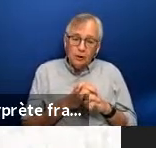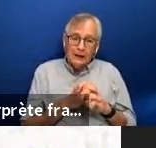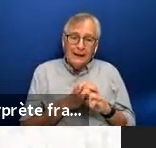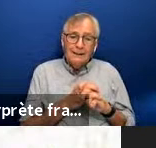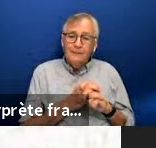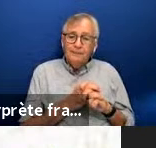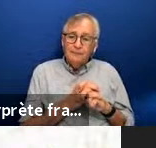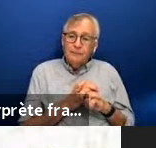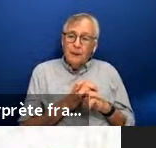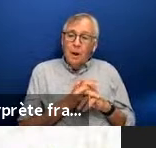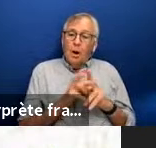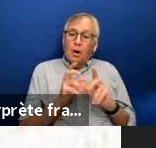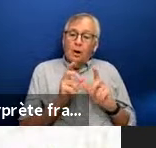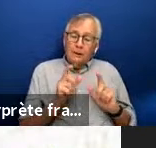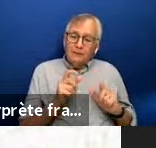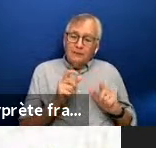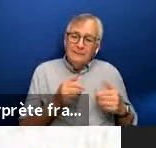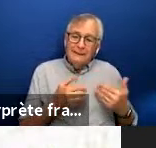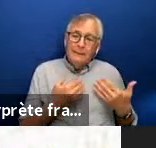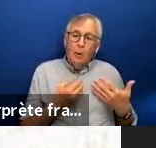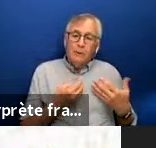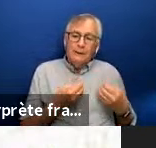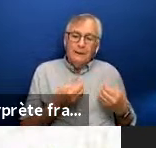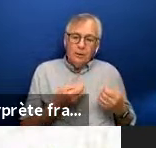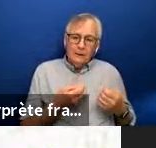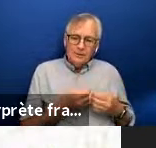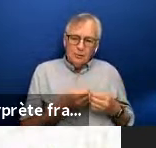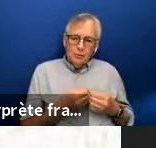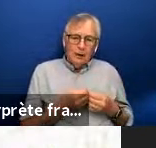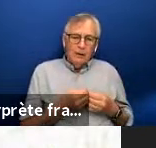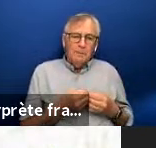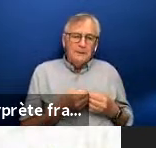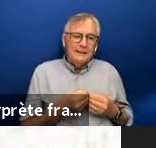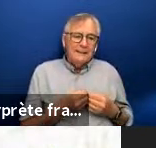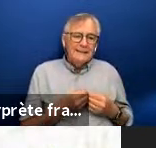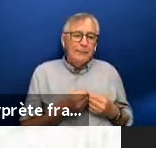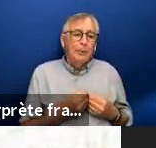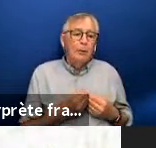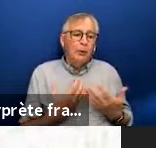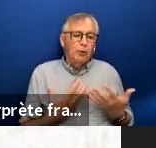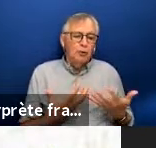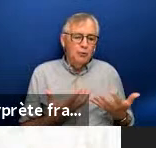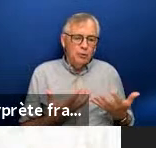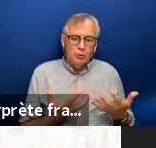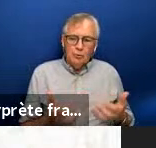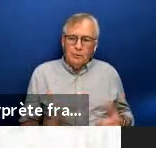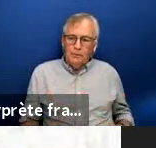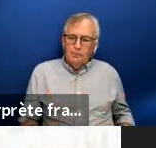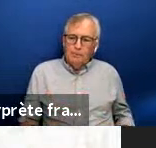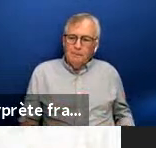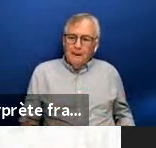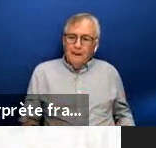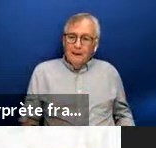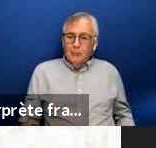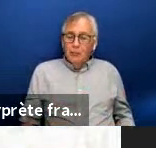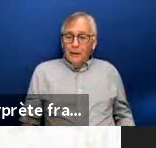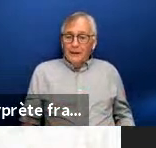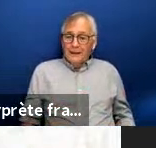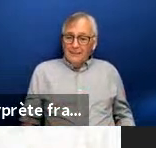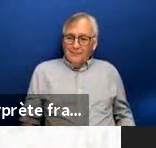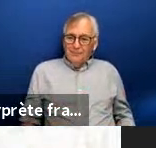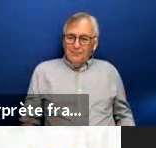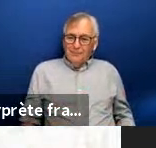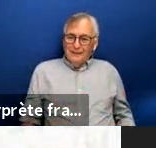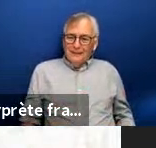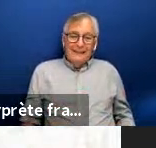études doctorales, a effectivement démontré que les sourds possédaient sa propre culture. Vous